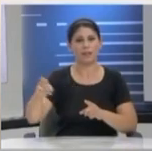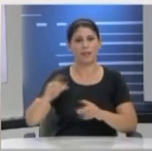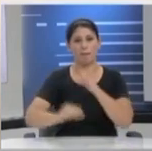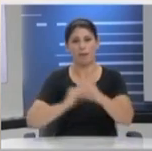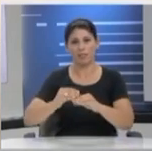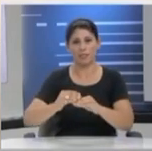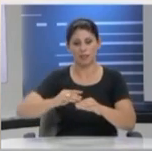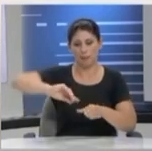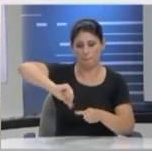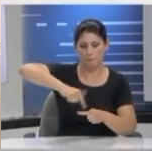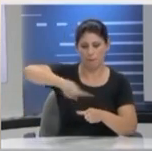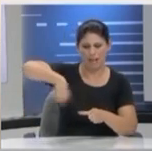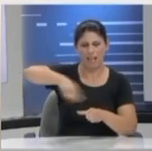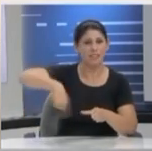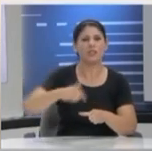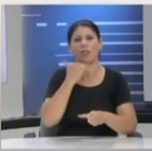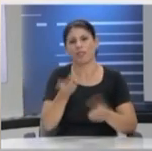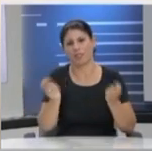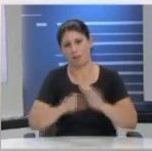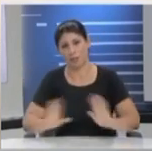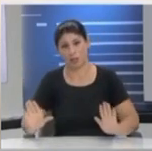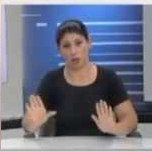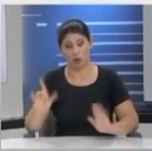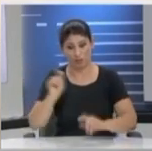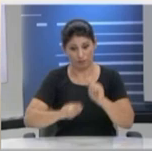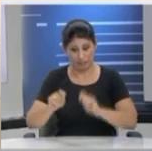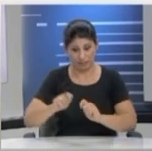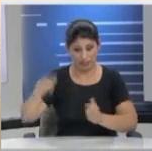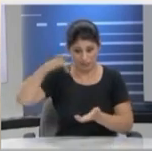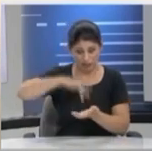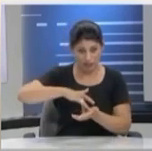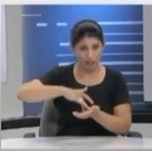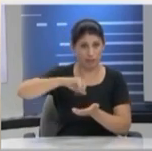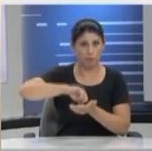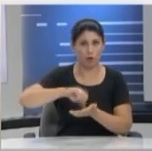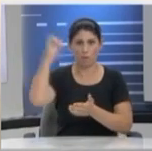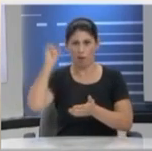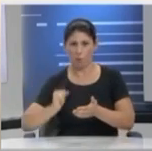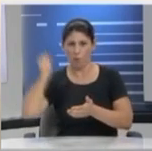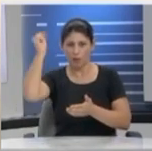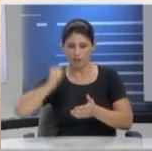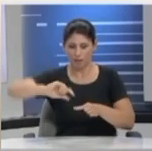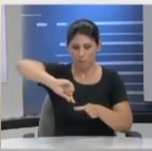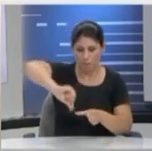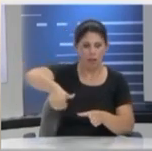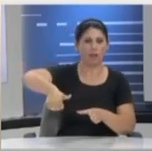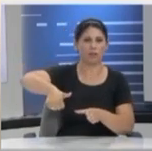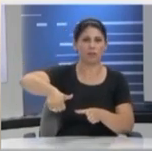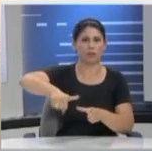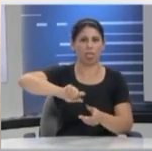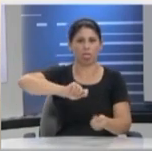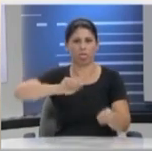δεν υπάρχει. Όταν στείνεις στον αστικό ιστό ένα καζίνο με κουλοχέριδες, με ρουλέτες,